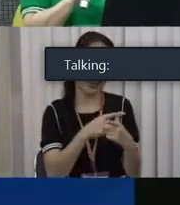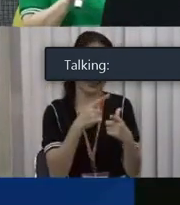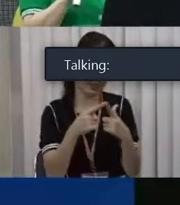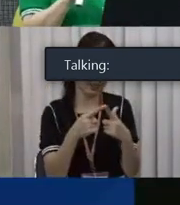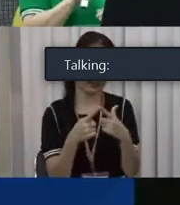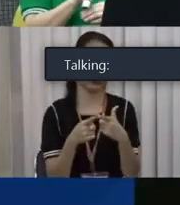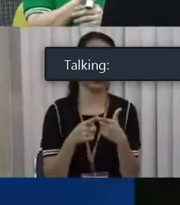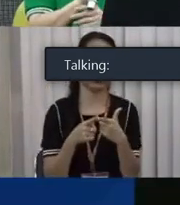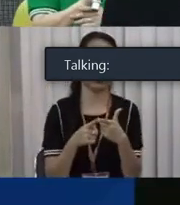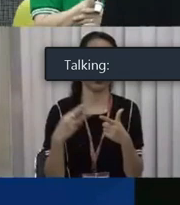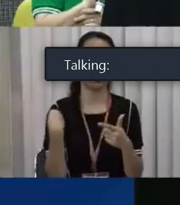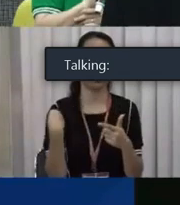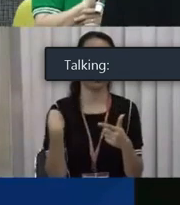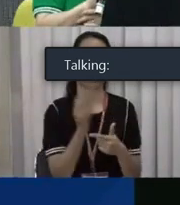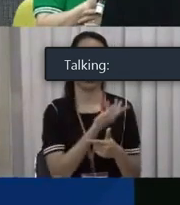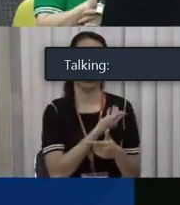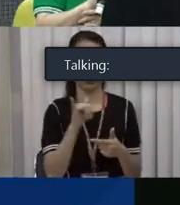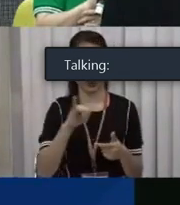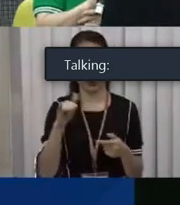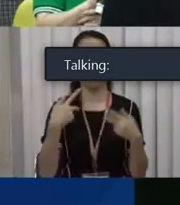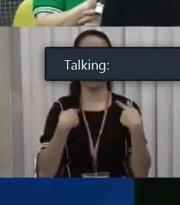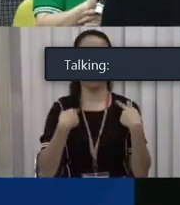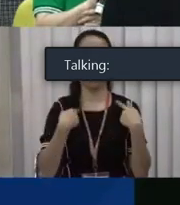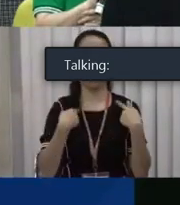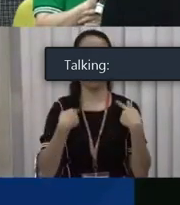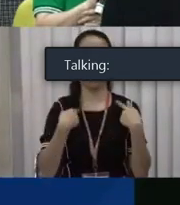Then, we also have